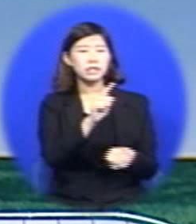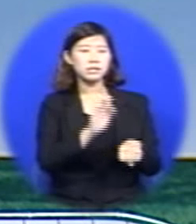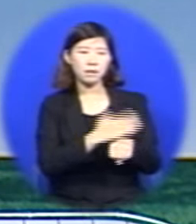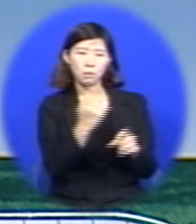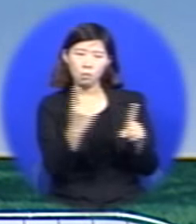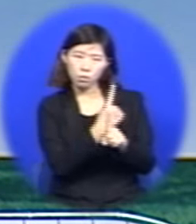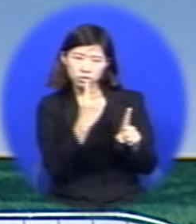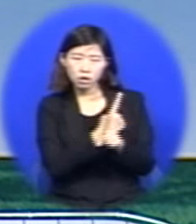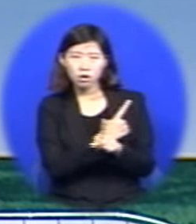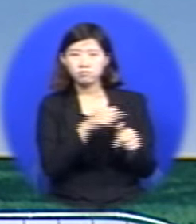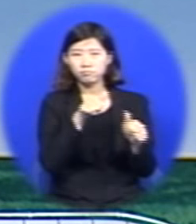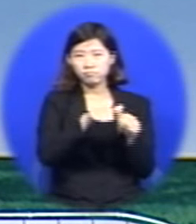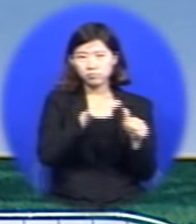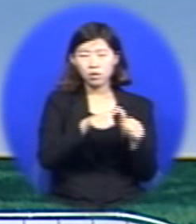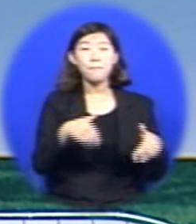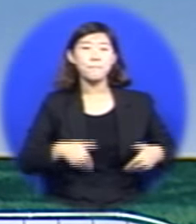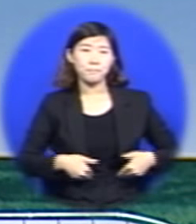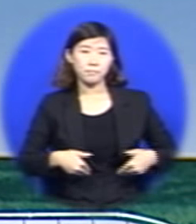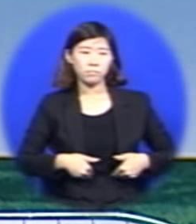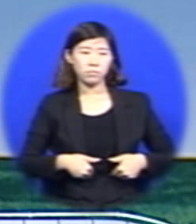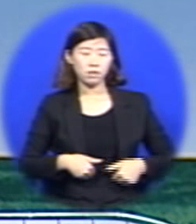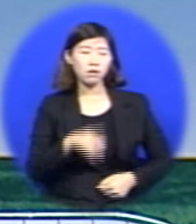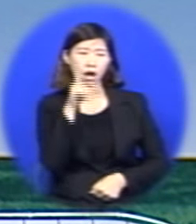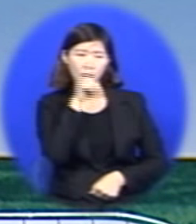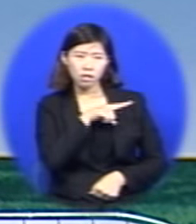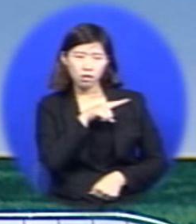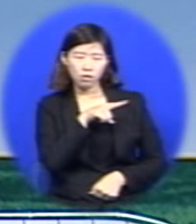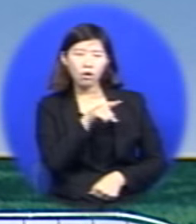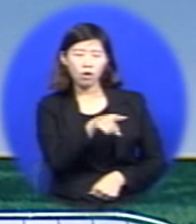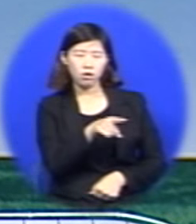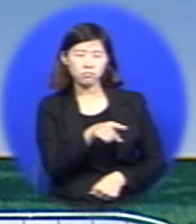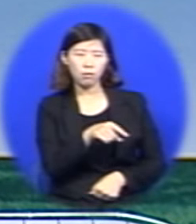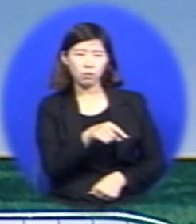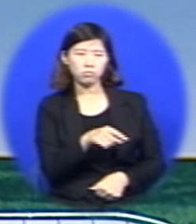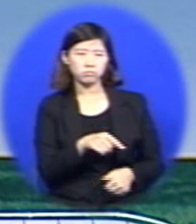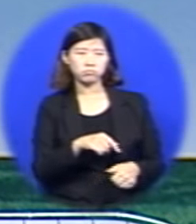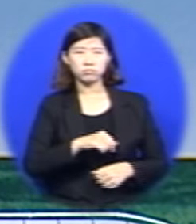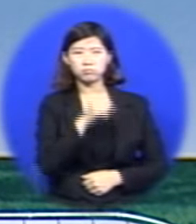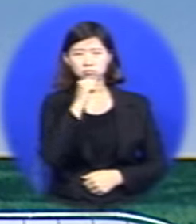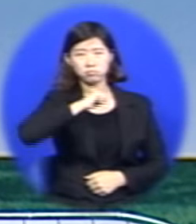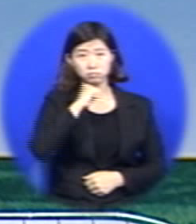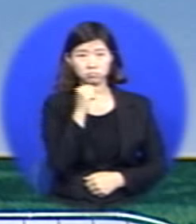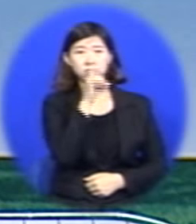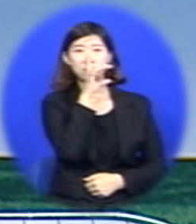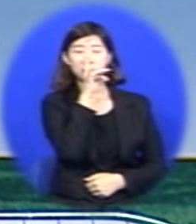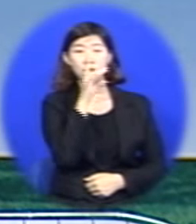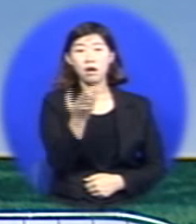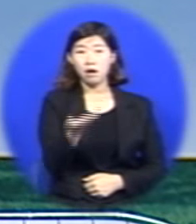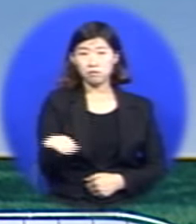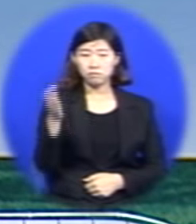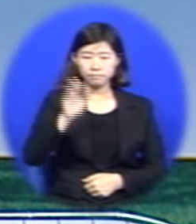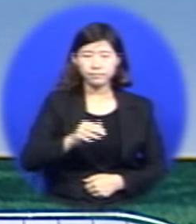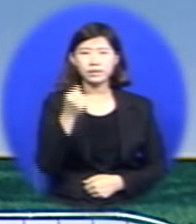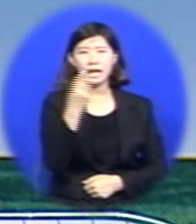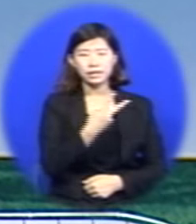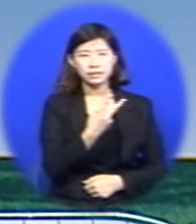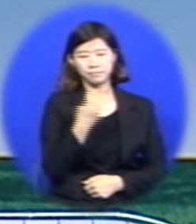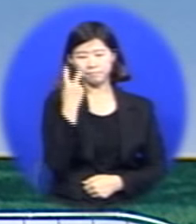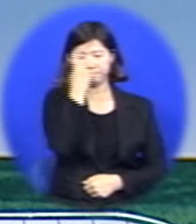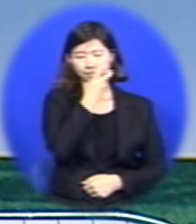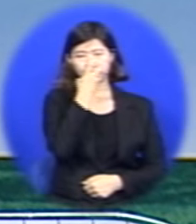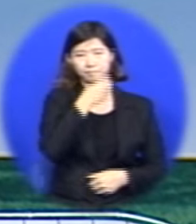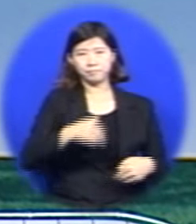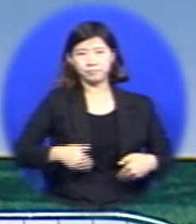것은 필요합니다. 악한 것을 용납하면 안 됩니다. 그러나 한번 다시 점검해야 합니다.